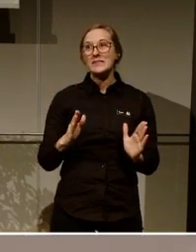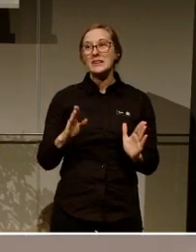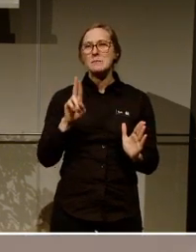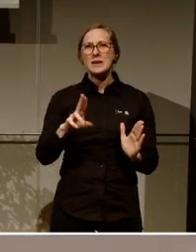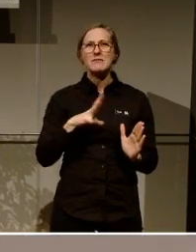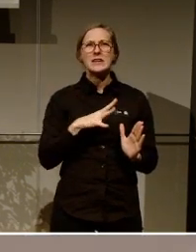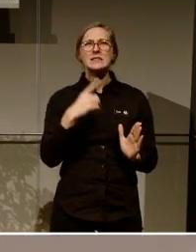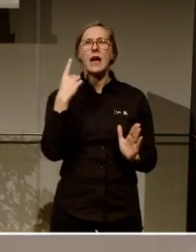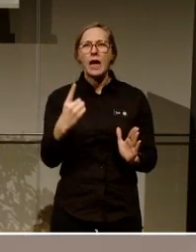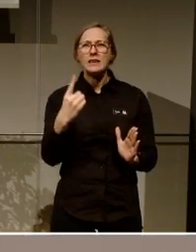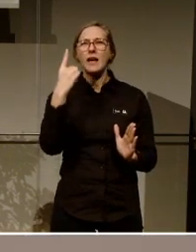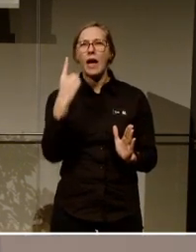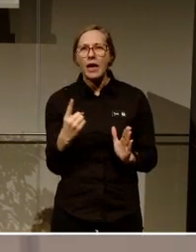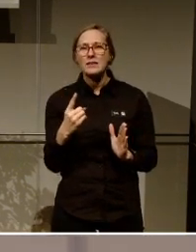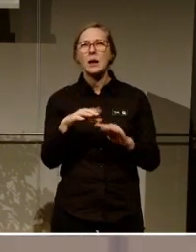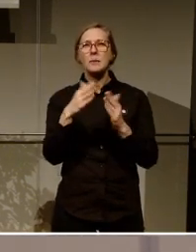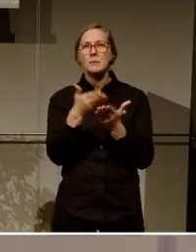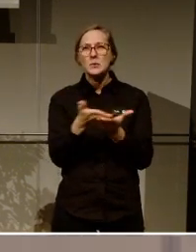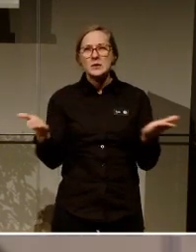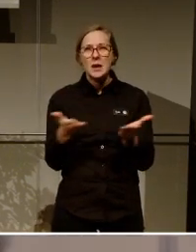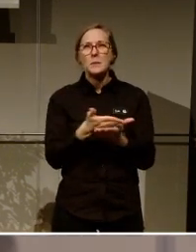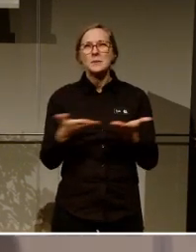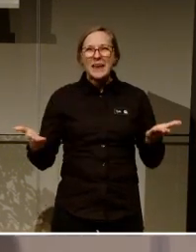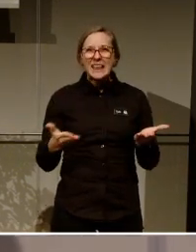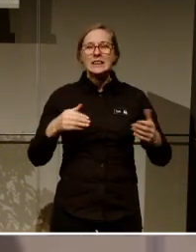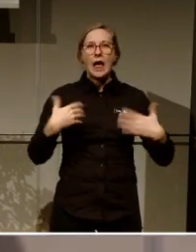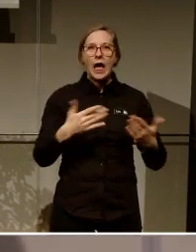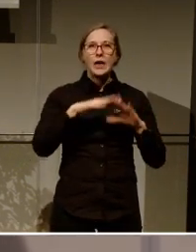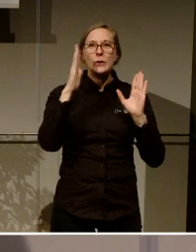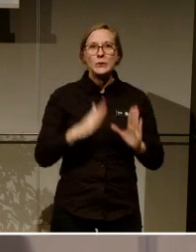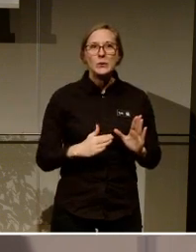som inte är ett hus. I Sverige i alla fall.